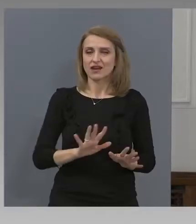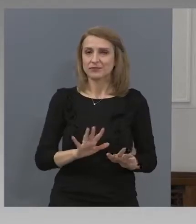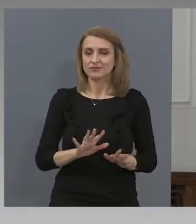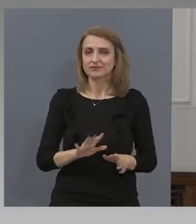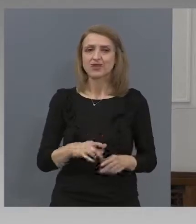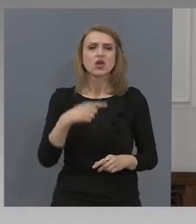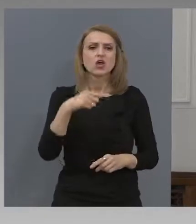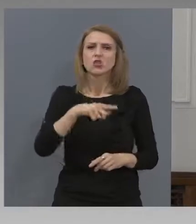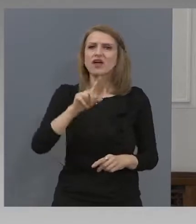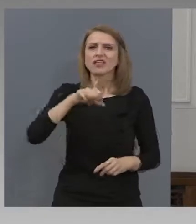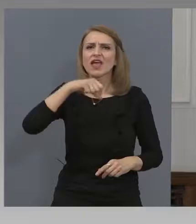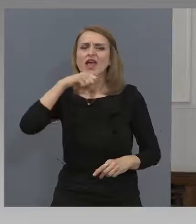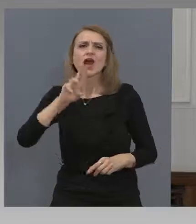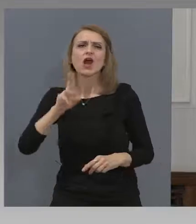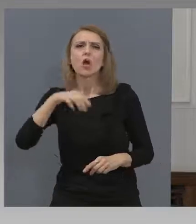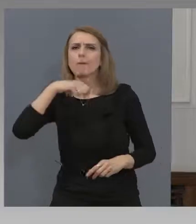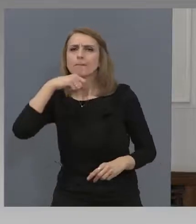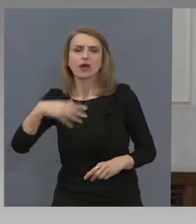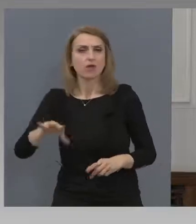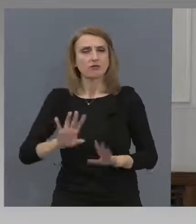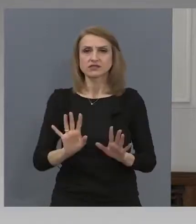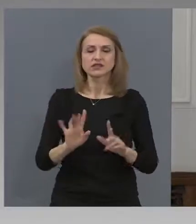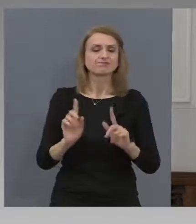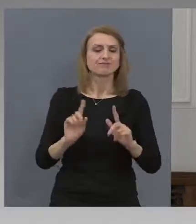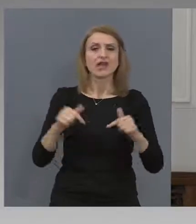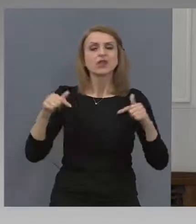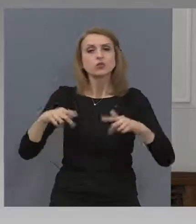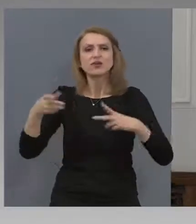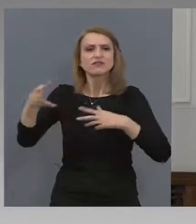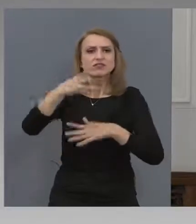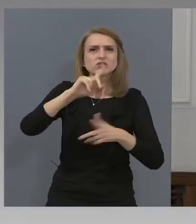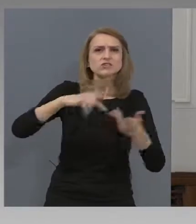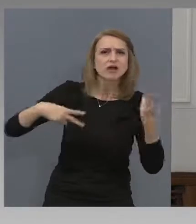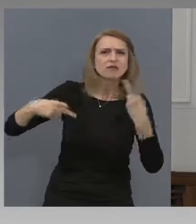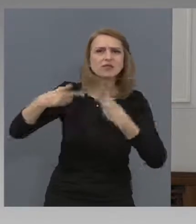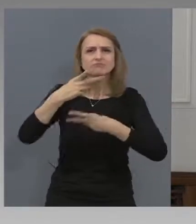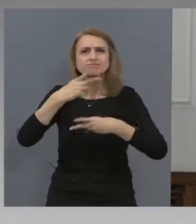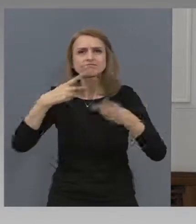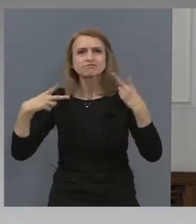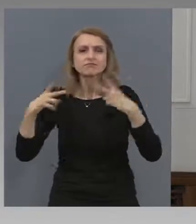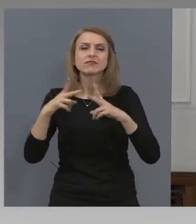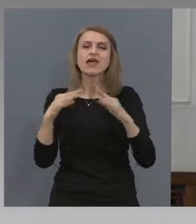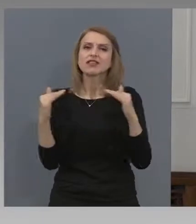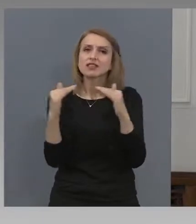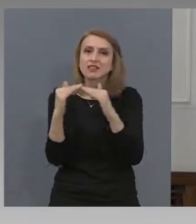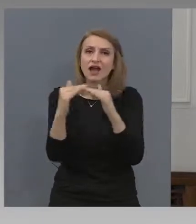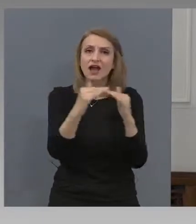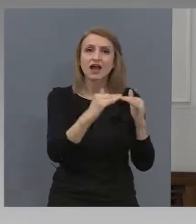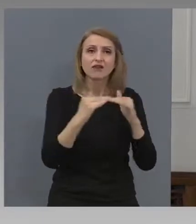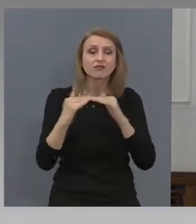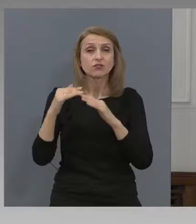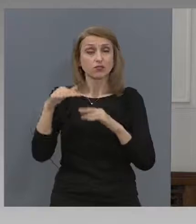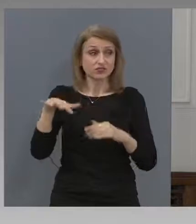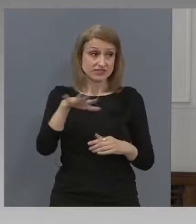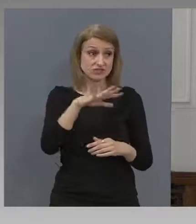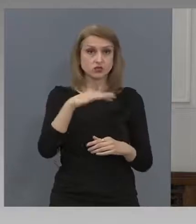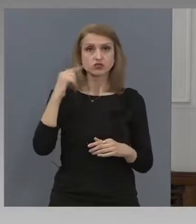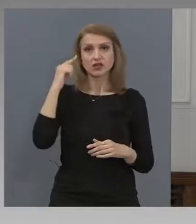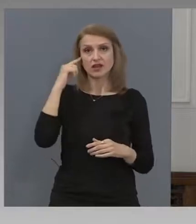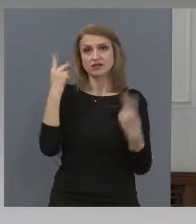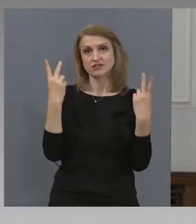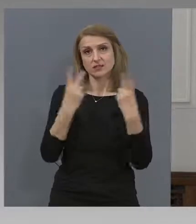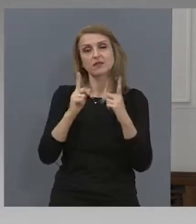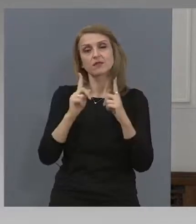аз мисля, че тук всички сме по еднакво разбиране, че трябва да се направят допълнителни усилия. На мен